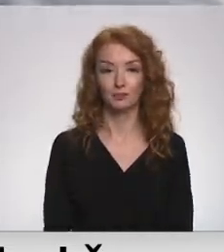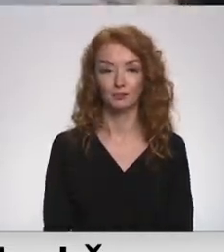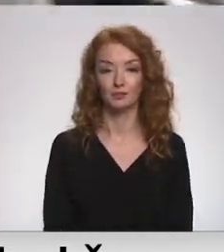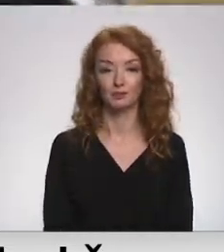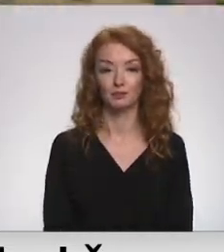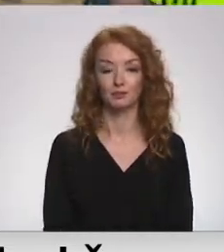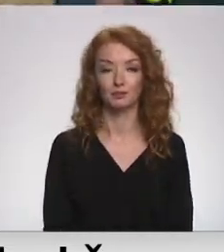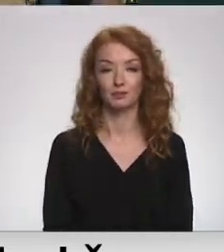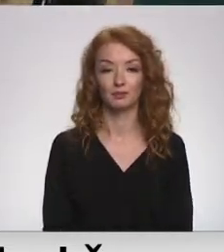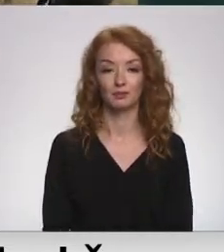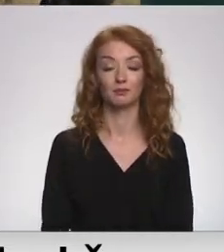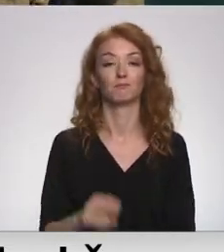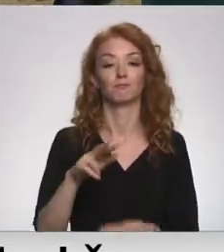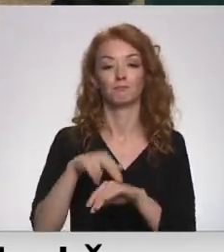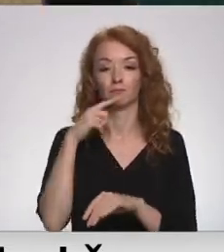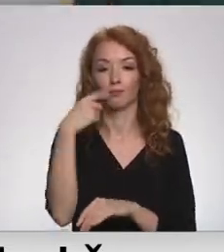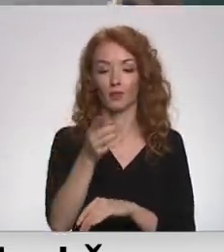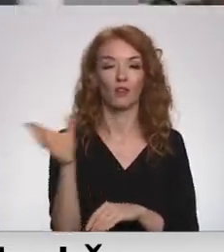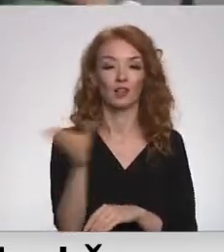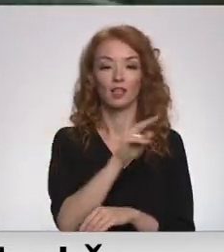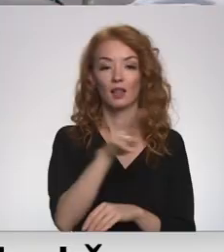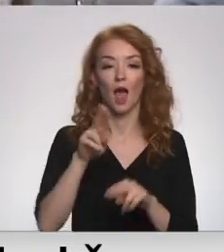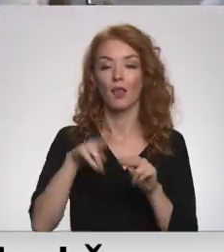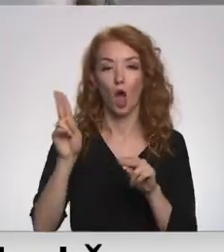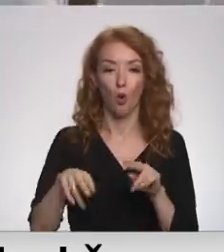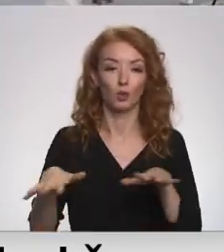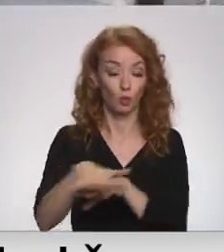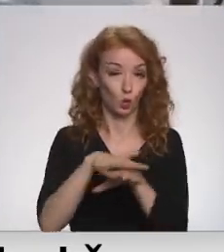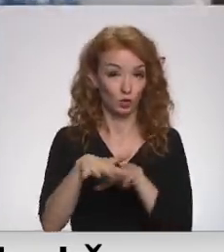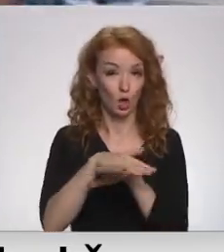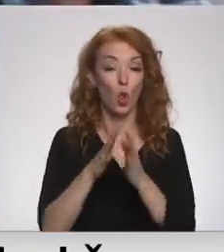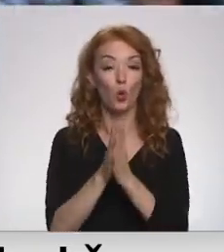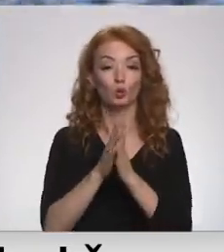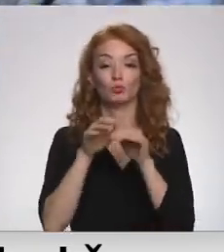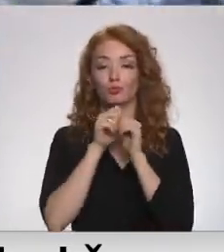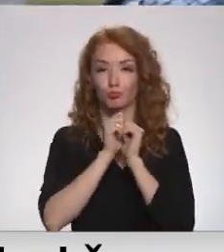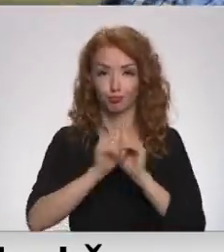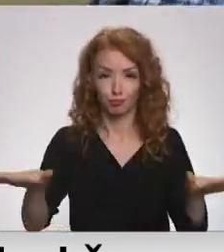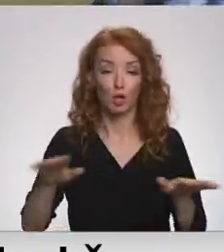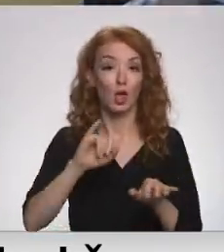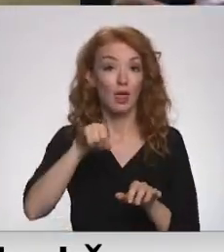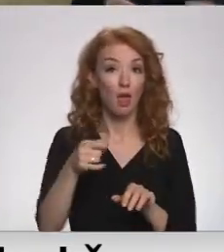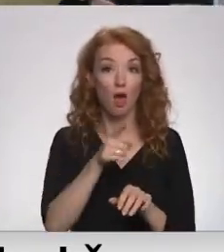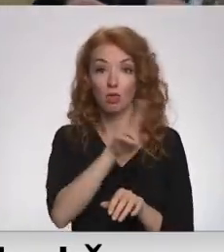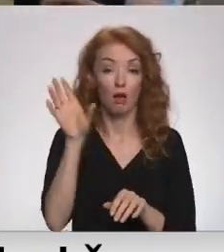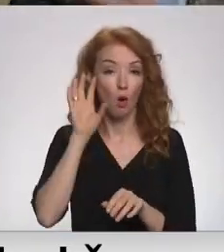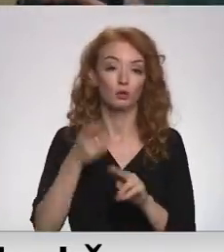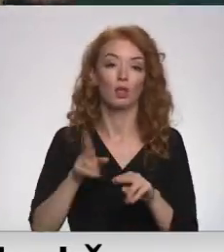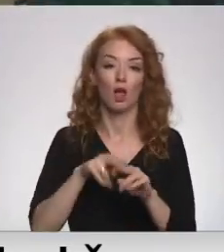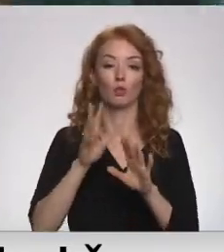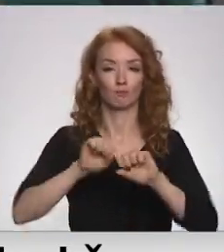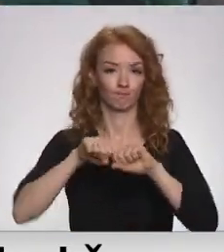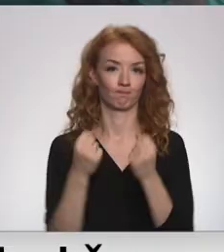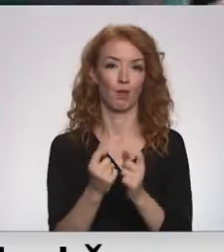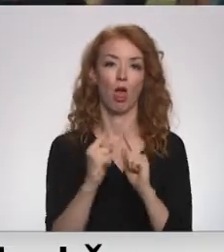Jo šeit pulcēties nelikumīgi, lūdzu visiem izklīst. Pretējā gadījumā būs pielietots fizijas spēks un spēks līdzekļi. Jūs